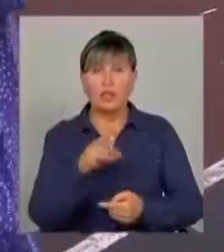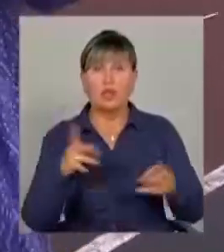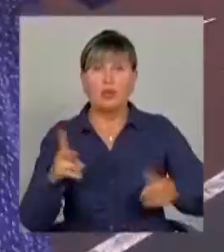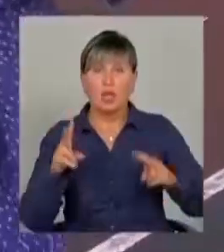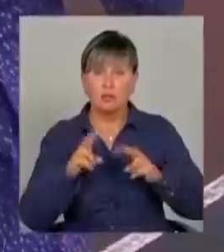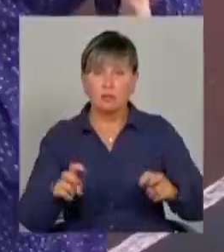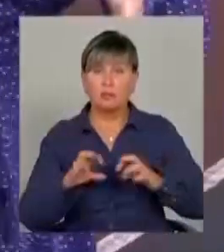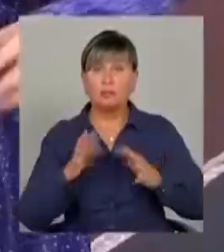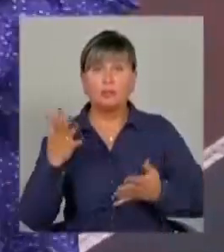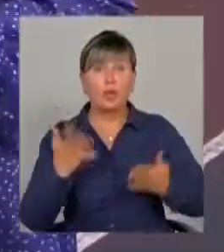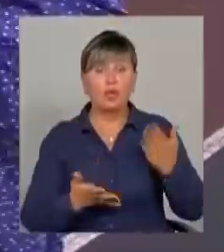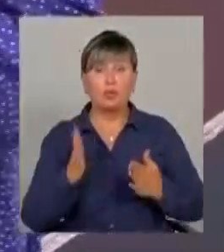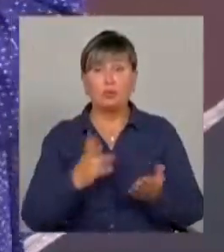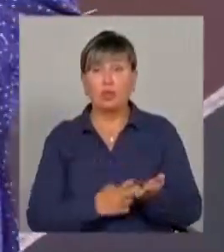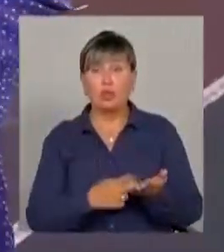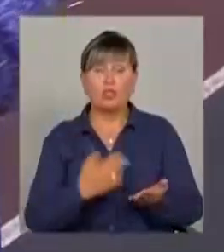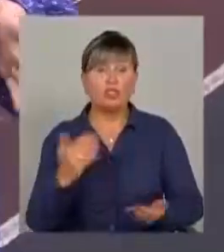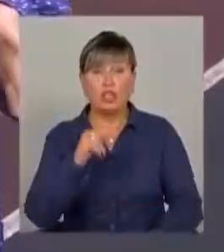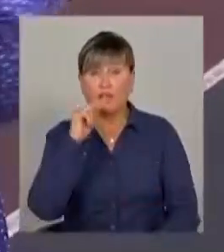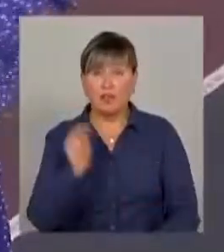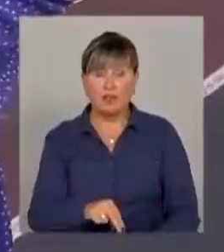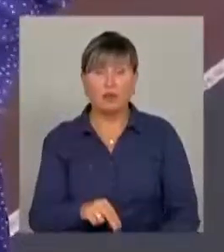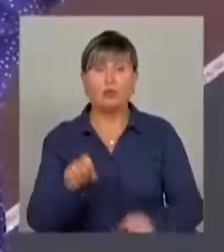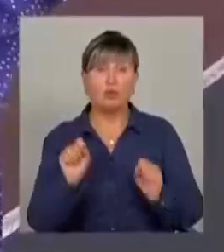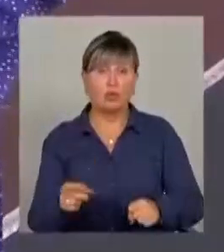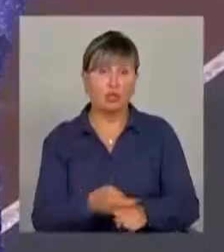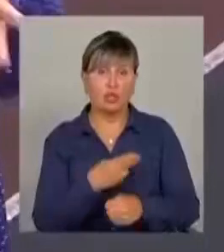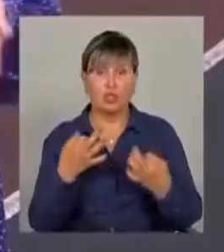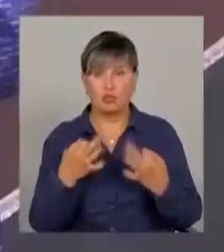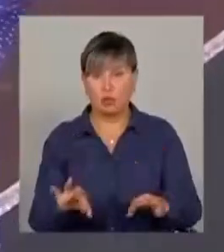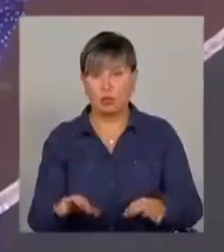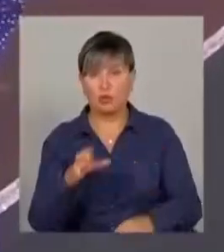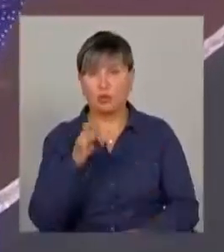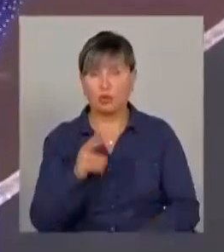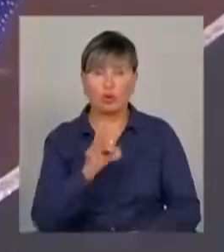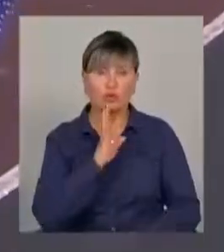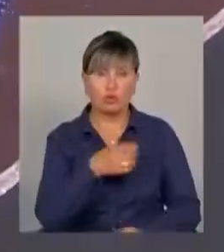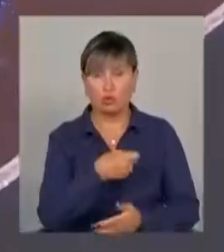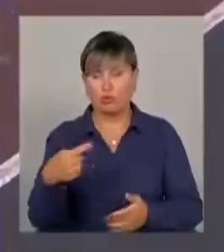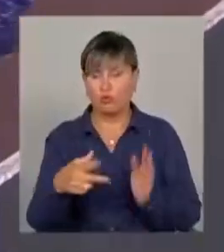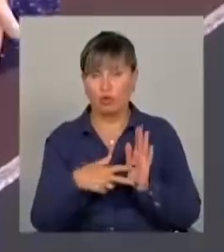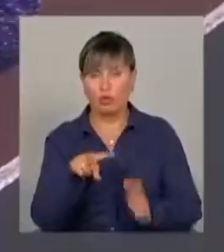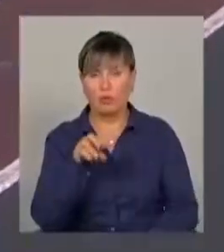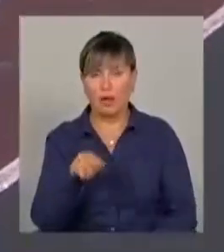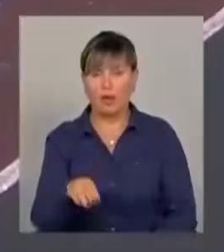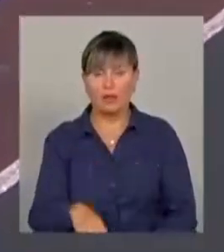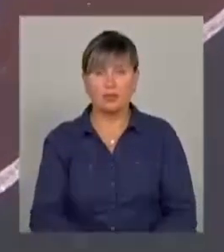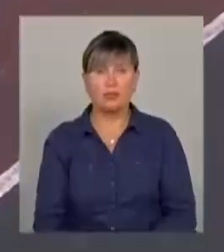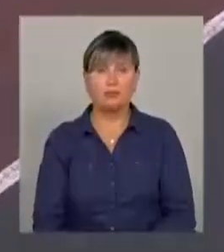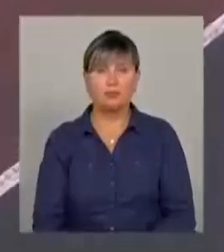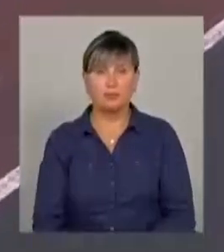экспертизы в случае если будет Доказано Чья либо вина то его могут лишить Свободы сроком от 4 до 8 лет